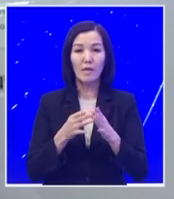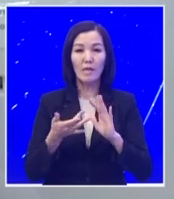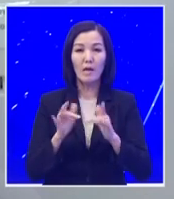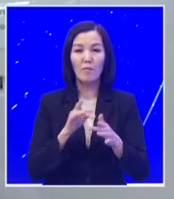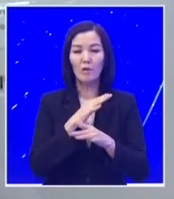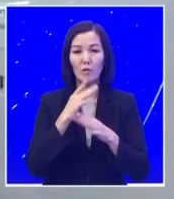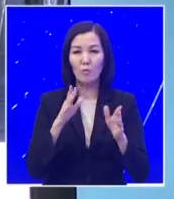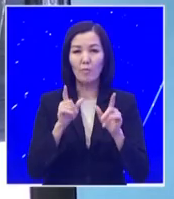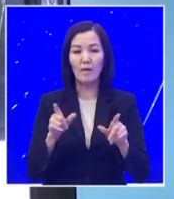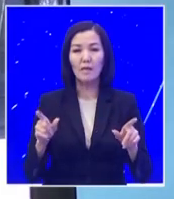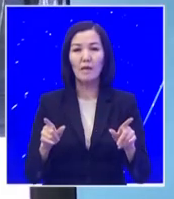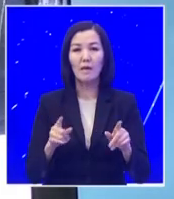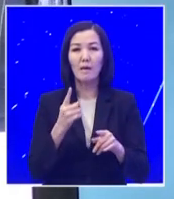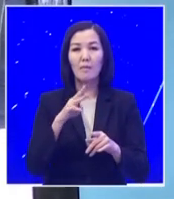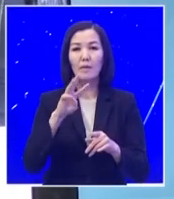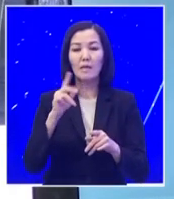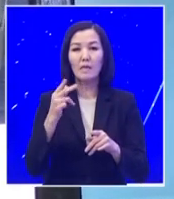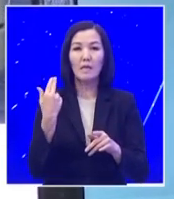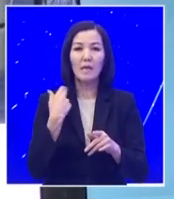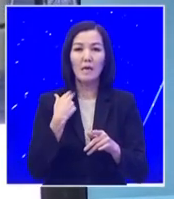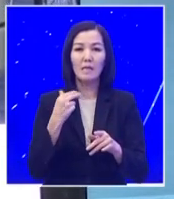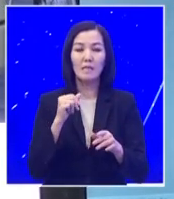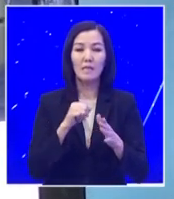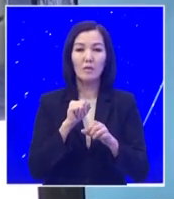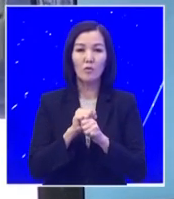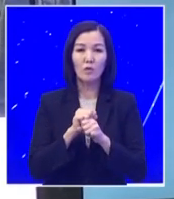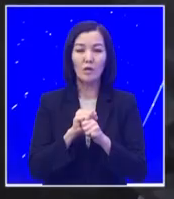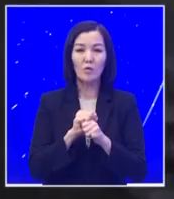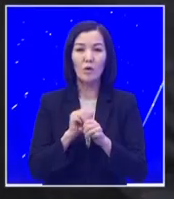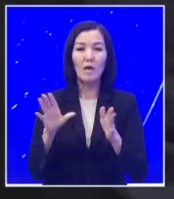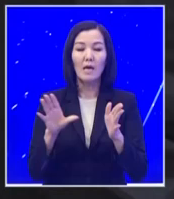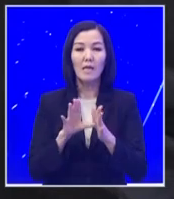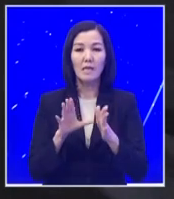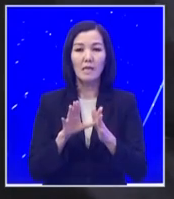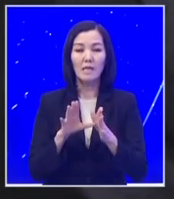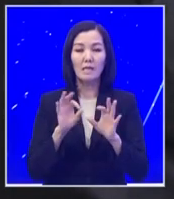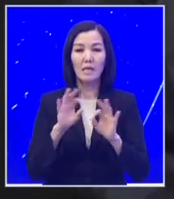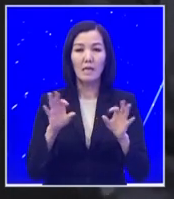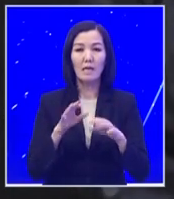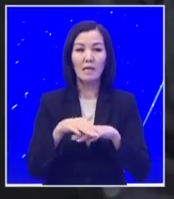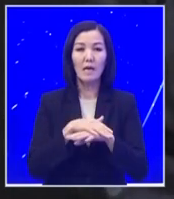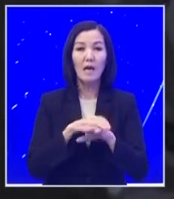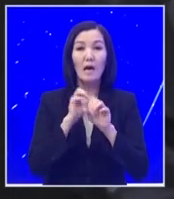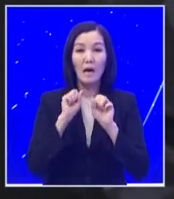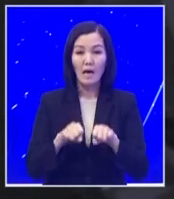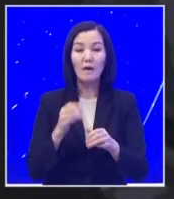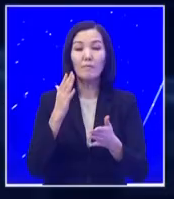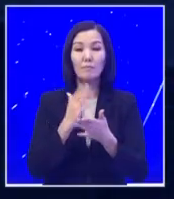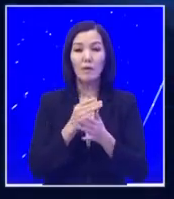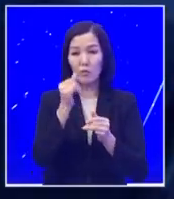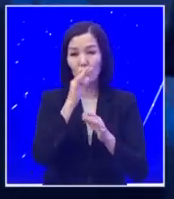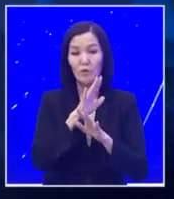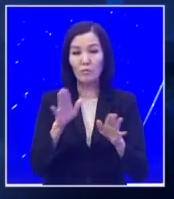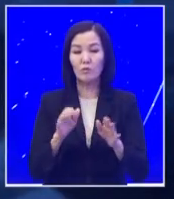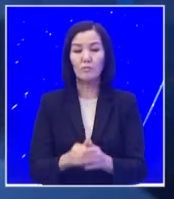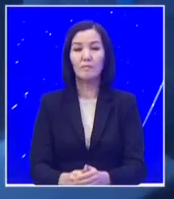жүрген абоненттерді 1 теңгелік қарыз үшін ажырату фактісіне қатысты энергетиктер былай дейді. Қақымыз бар, бірақ олай істемейміз.